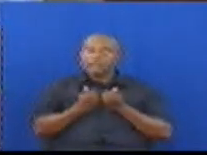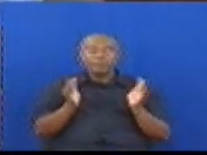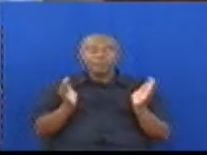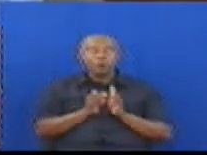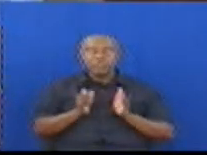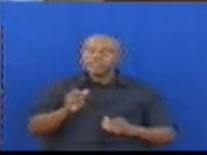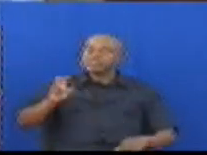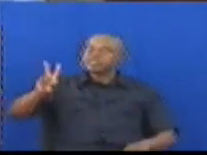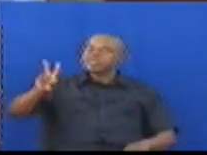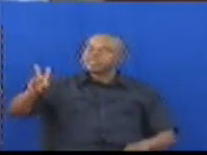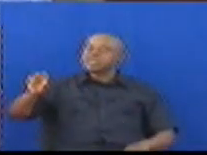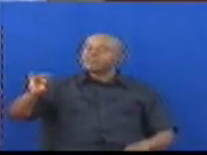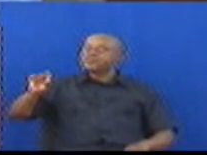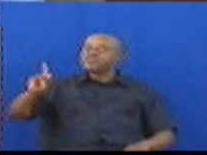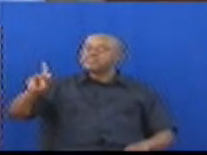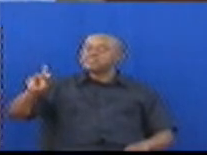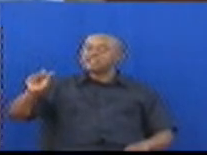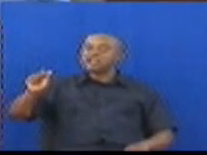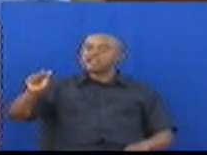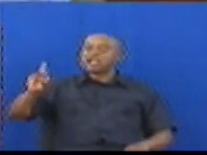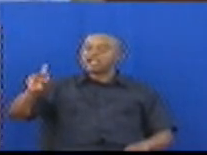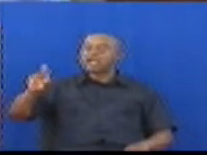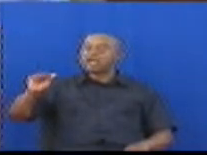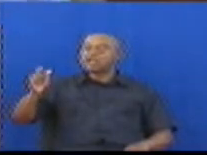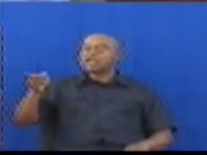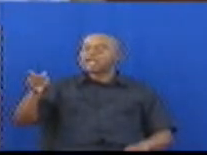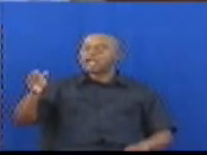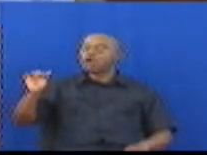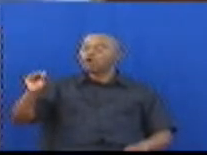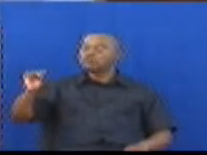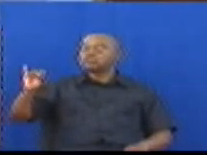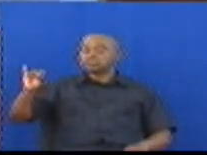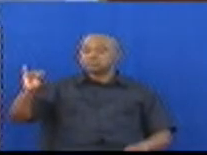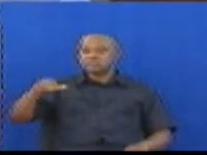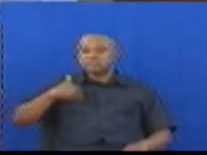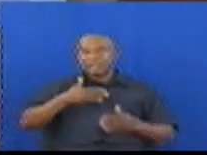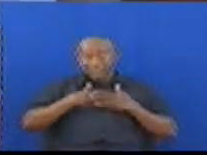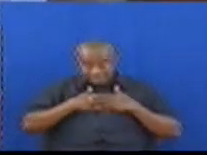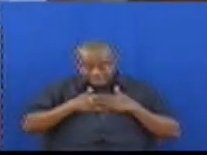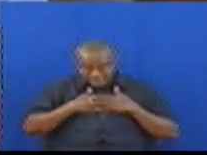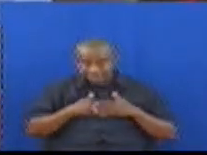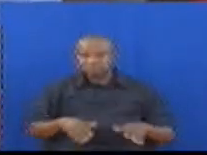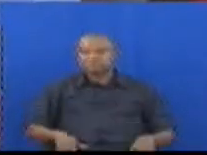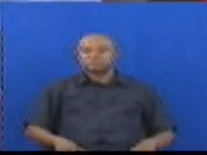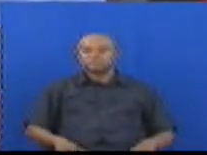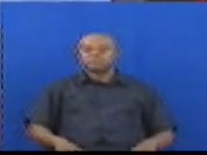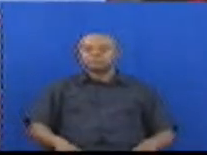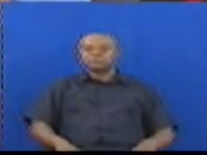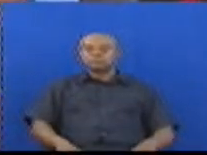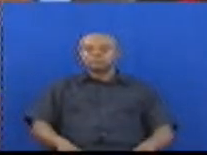Salamu anikumbusha jambo ambalo nilikuwa nalisema kwenye kamati. Asante sana Mheshimiwa Naibu Speaker.